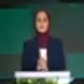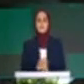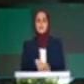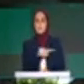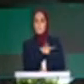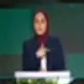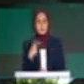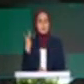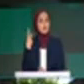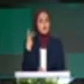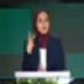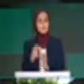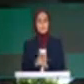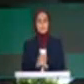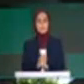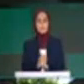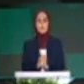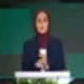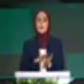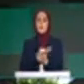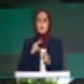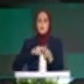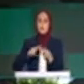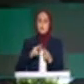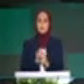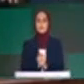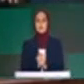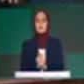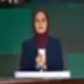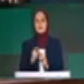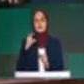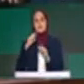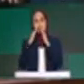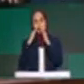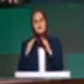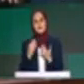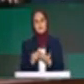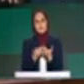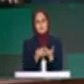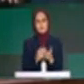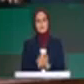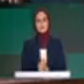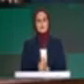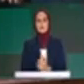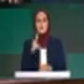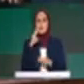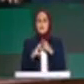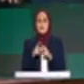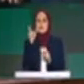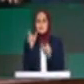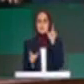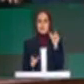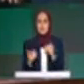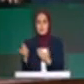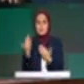كان مشكله في منفذ بتاع محافظه القليوبيه، ان الناس جم من الشرقيه خلصوا الزيت اللي عندهم. على ما